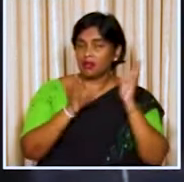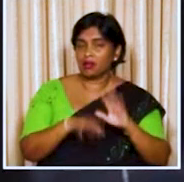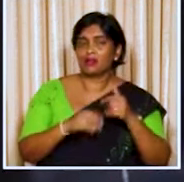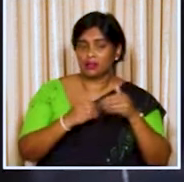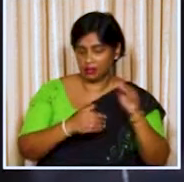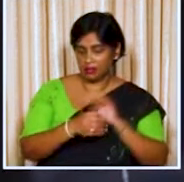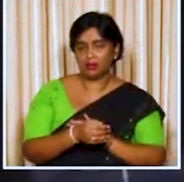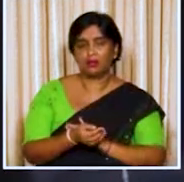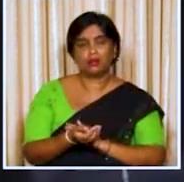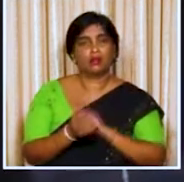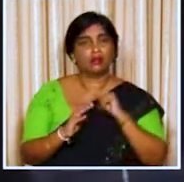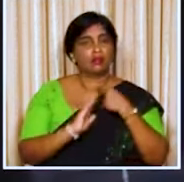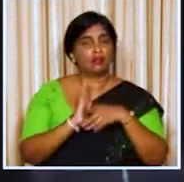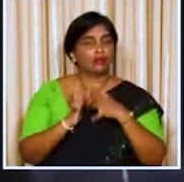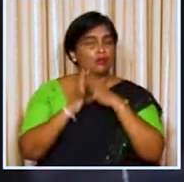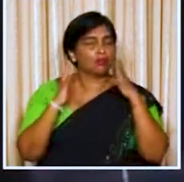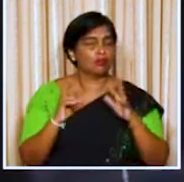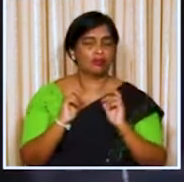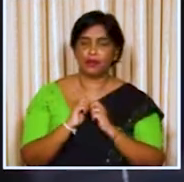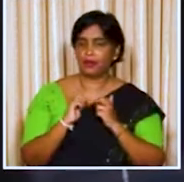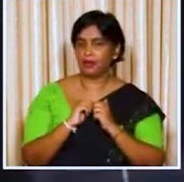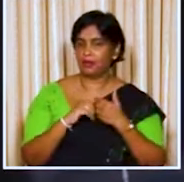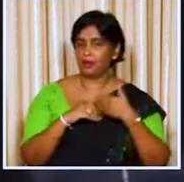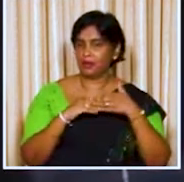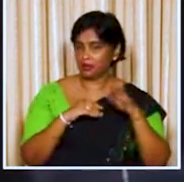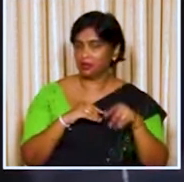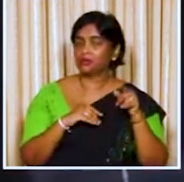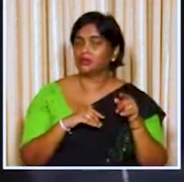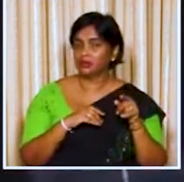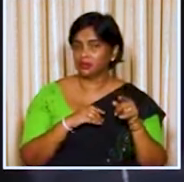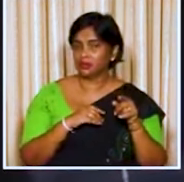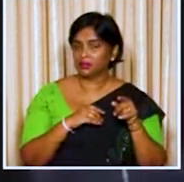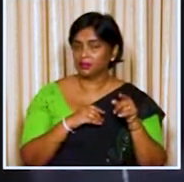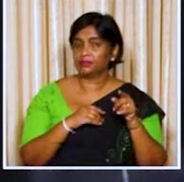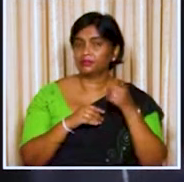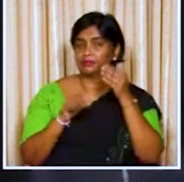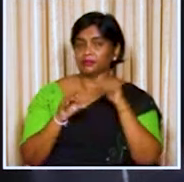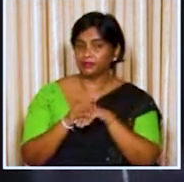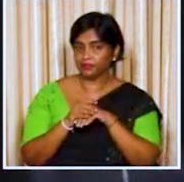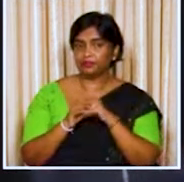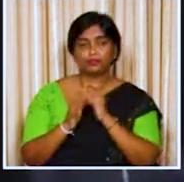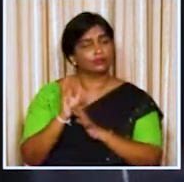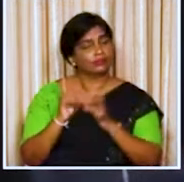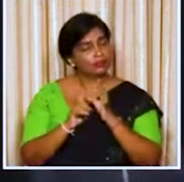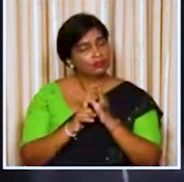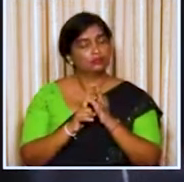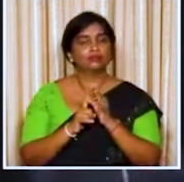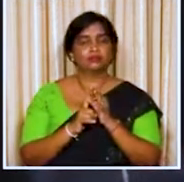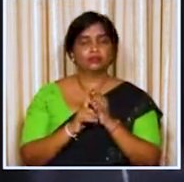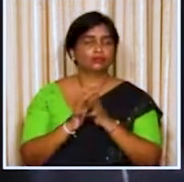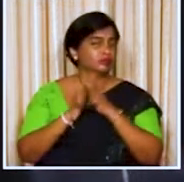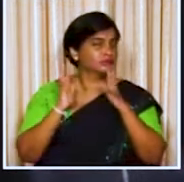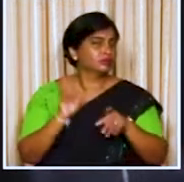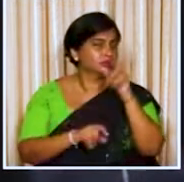තමයි මේ රටේ විශාල අරාජකත්වයක් නිර්මාණය වුණේ ඔය ඔබතුමන්ලගේ මන්ත්‍රීවරුන්ගේ ඇතුළු